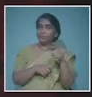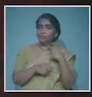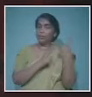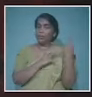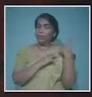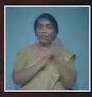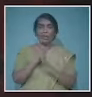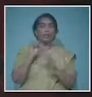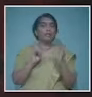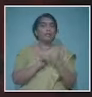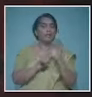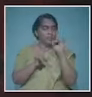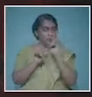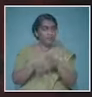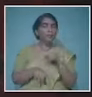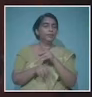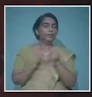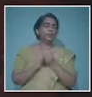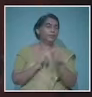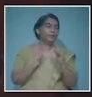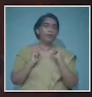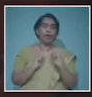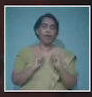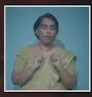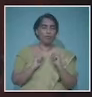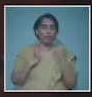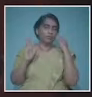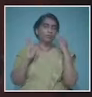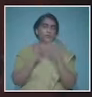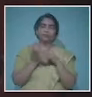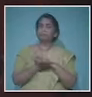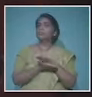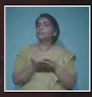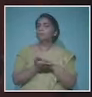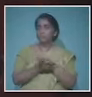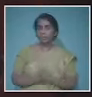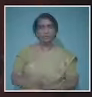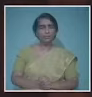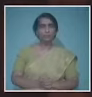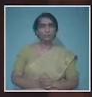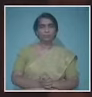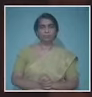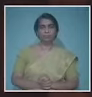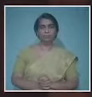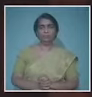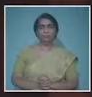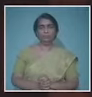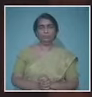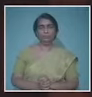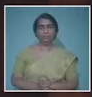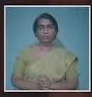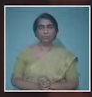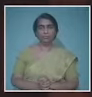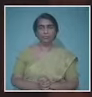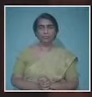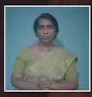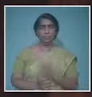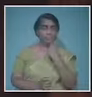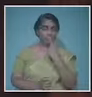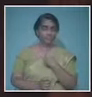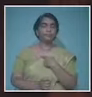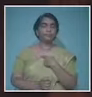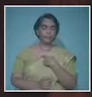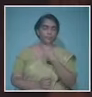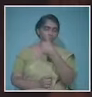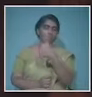විශේෂභාර ඇමෙතුමා හැටියට කරන්න යන වැඩපිළිවෙල මොකද්ද මේක නිවැරදි කරගනිමින්? ඔබතුමිය කියපු කාරණේ